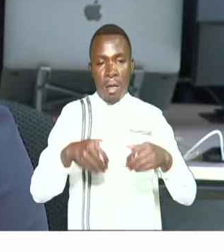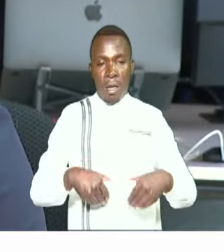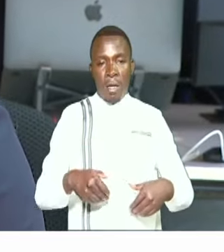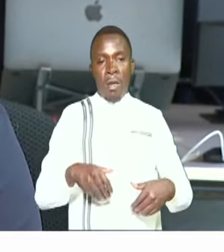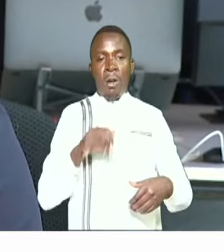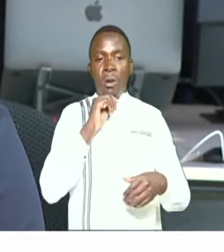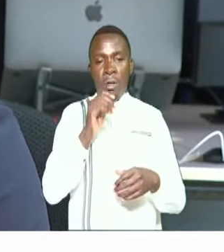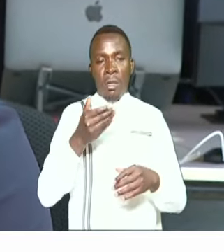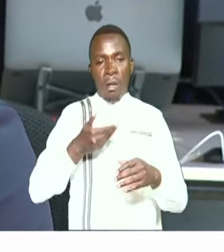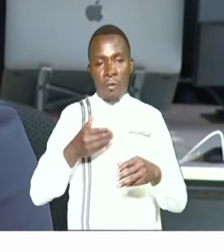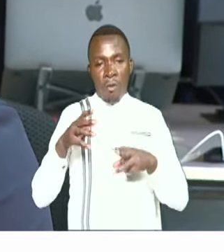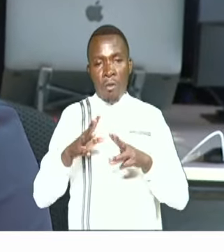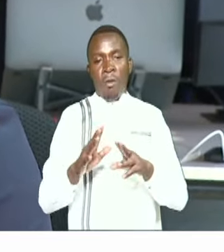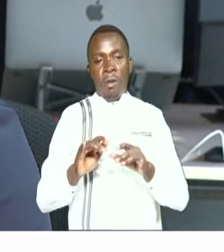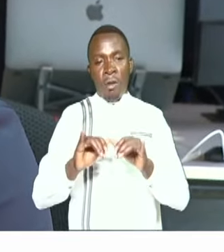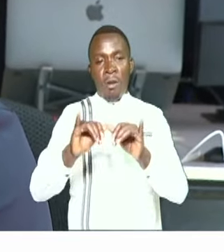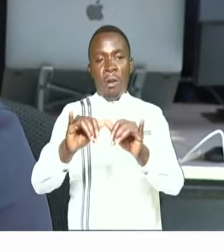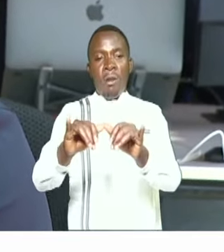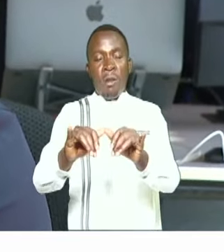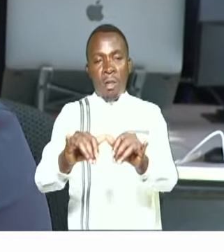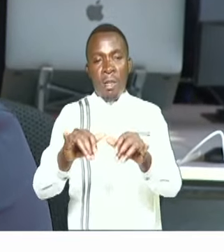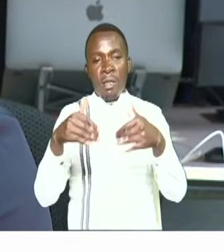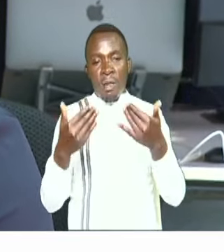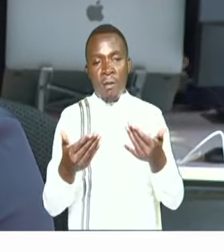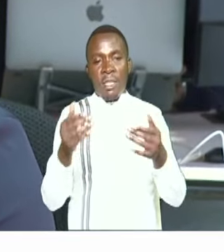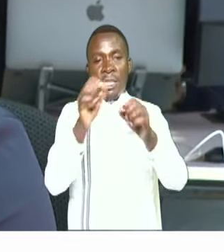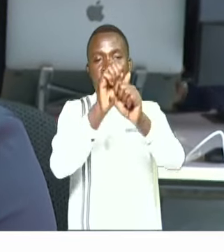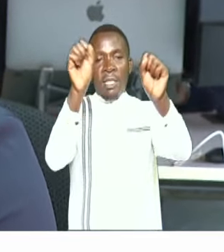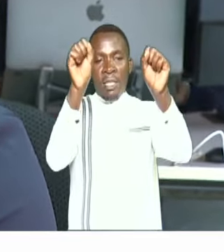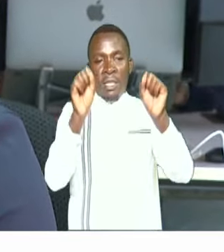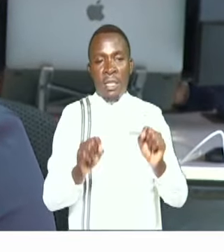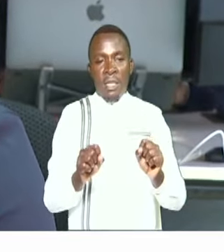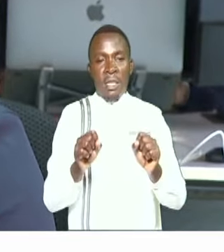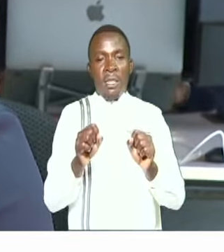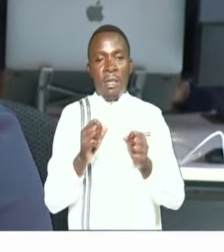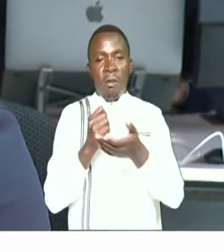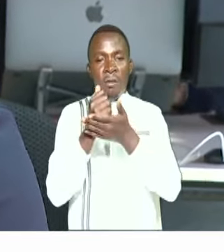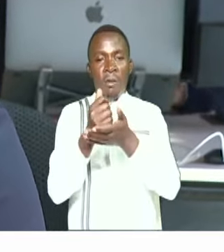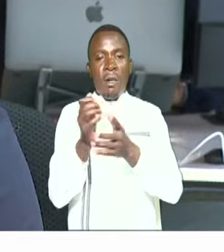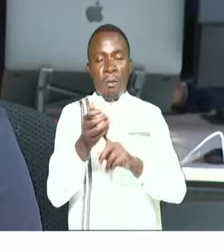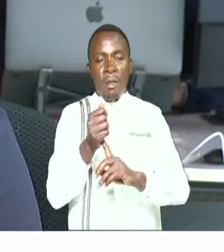buhamye cyangwa se system ibafasha kubona izo tools bakenera